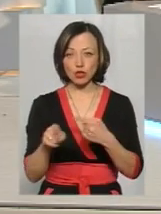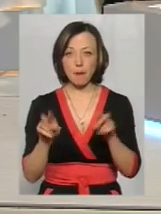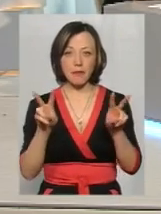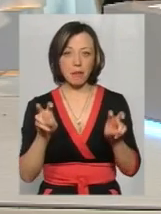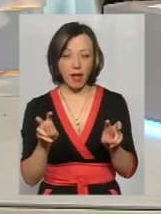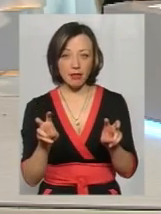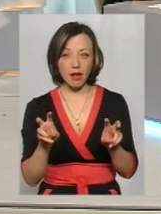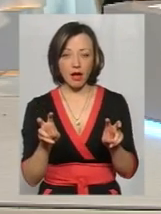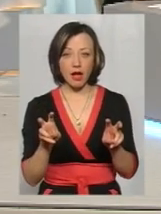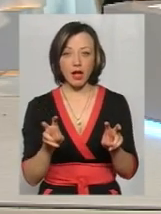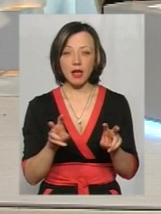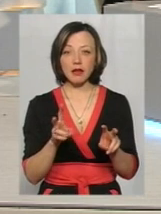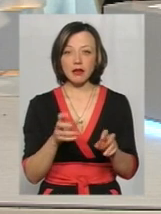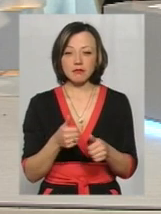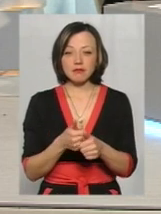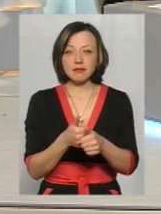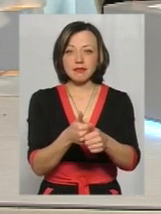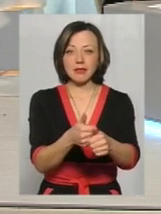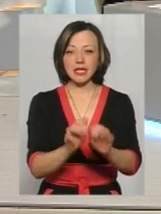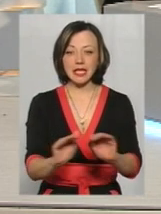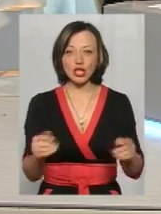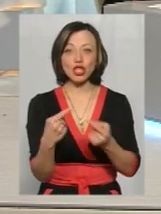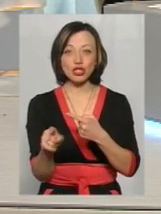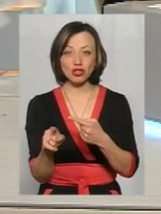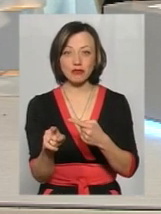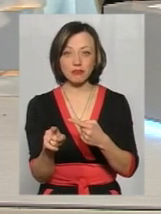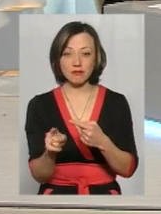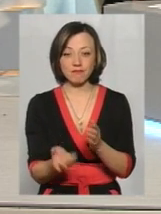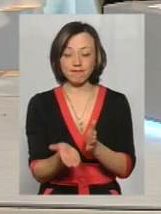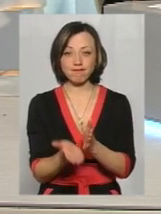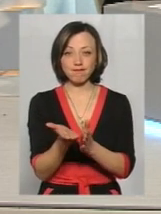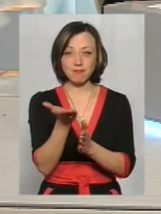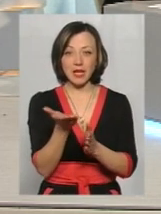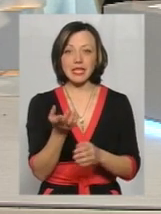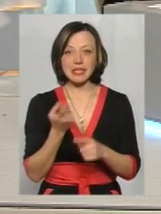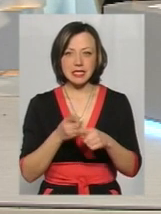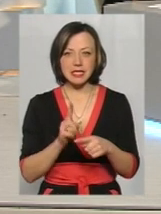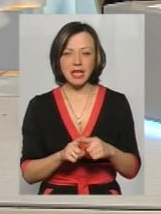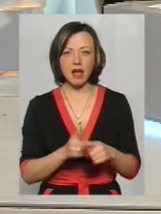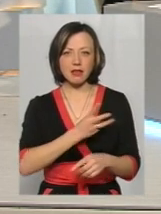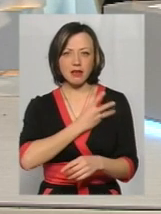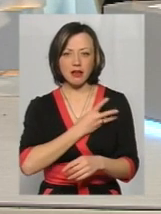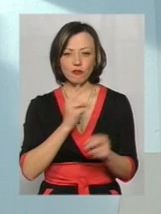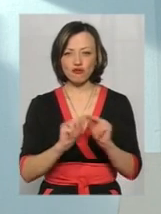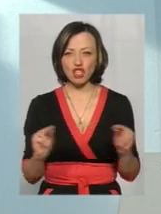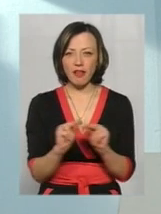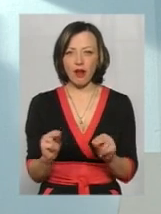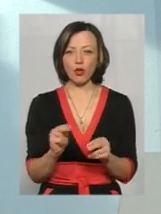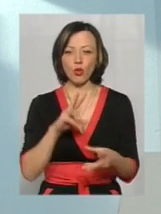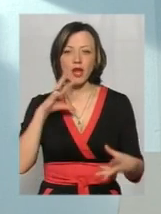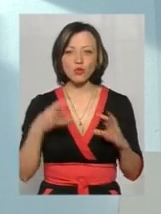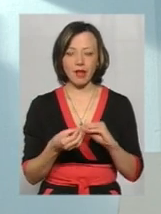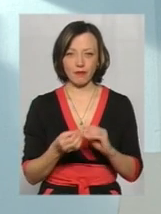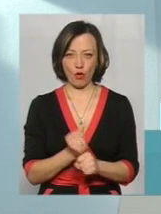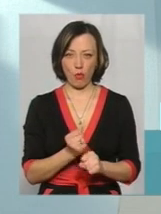предмета, за нею тягнуться всі інші. І разом з тим це стимулює вчителя до більш ефективної роботи.